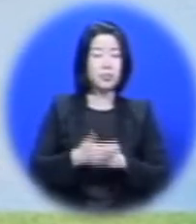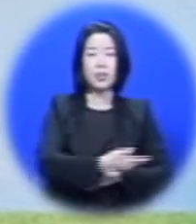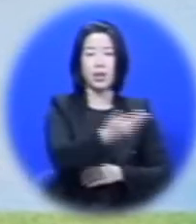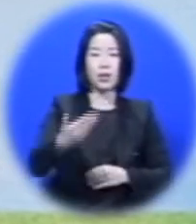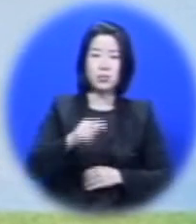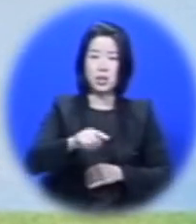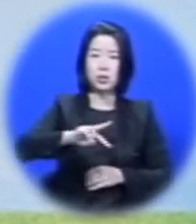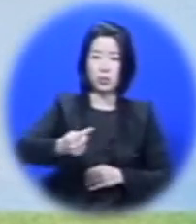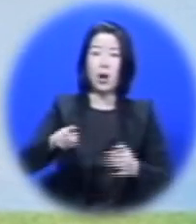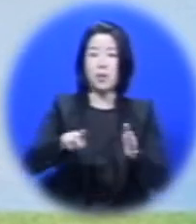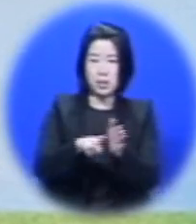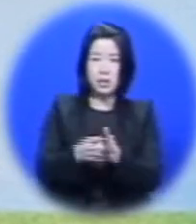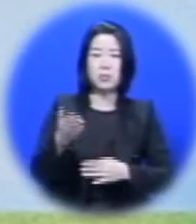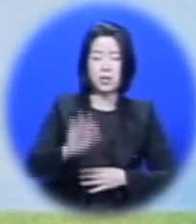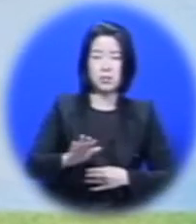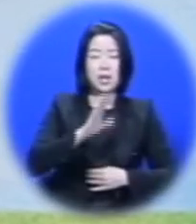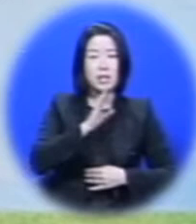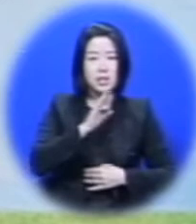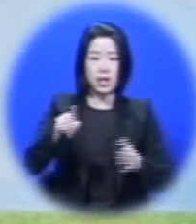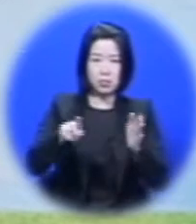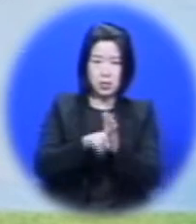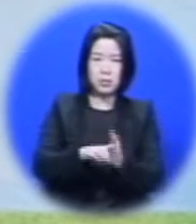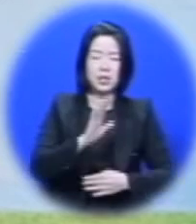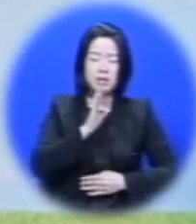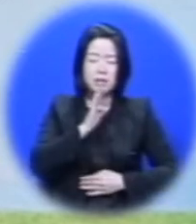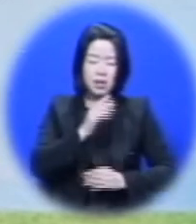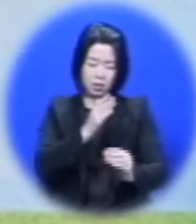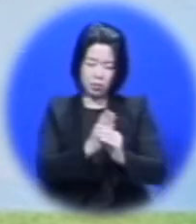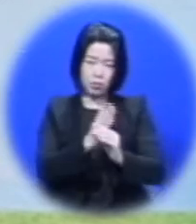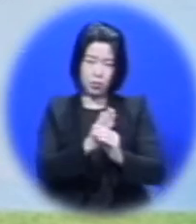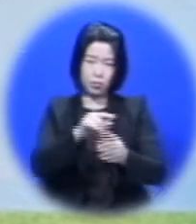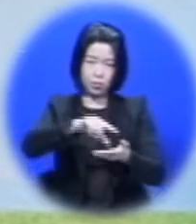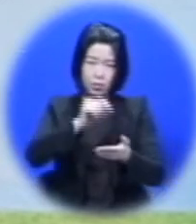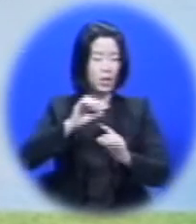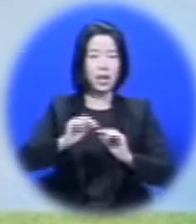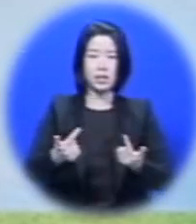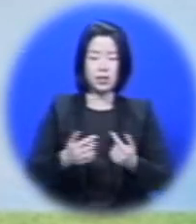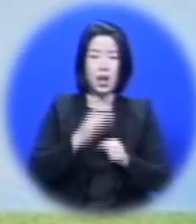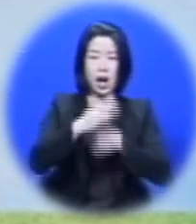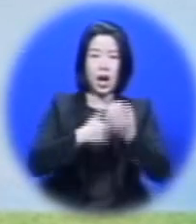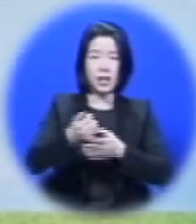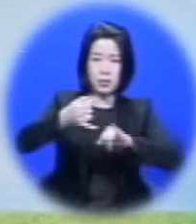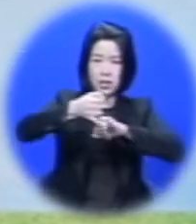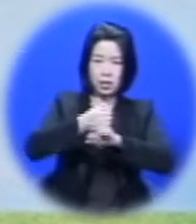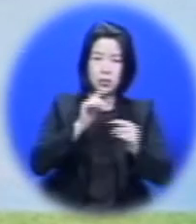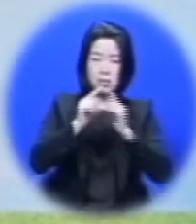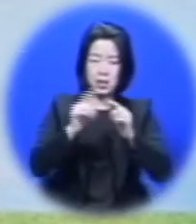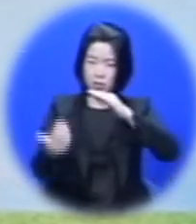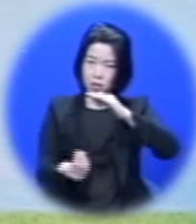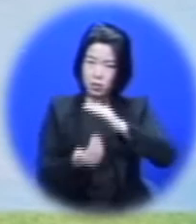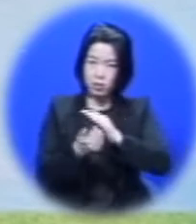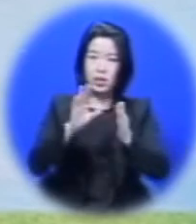여러분, 이것도 믿음이지만 실제로 믿음의 진정한 핵심은 아닙니다. 하나님의 약속의 말씀이 이루어질 때가 올